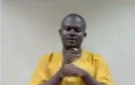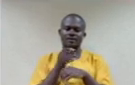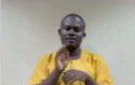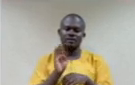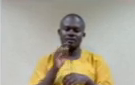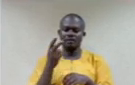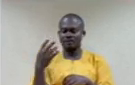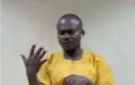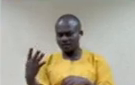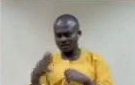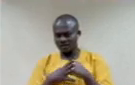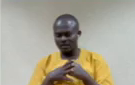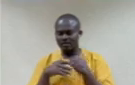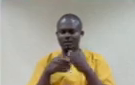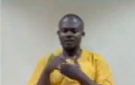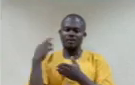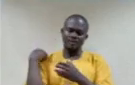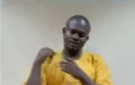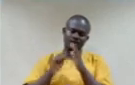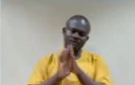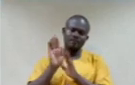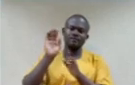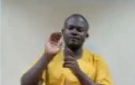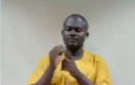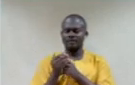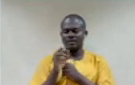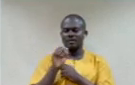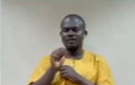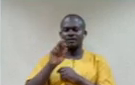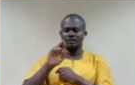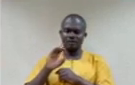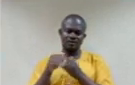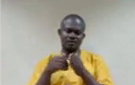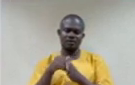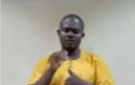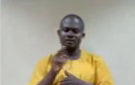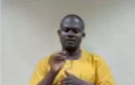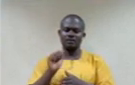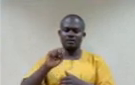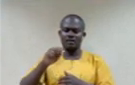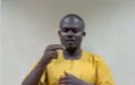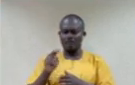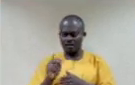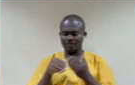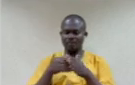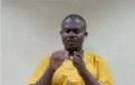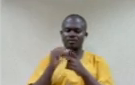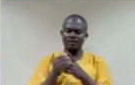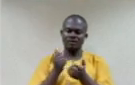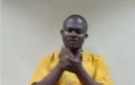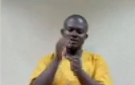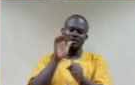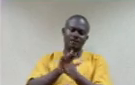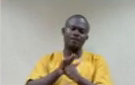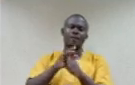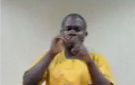29 ushinzwe guteza imbere umuco w'umuneko nyarwanda y'urimi n'umuco RALK niyo mugaba Jonathan avuga ko mu Rwanda umuco ugira uruhare mu